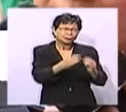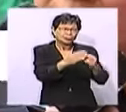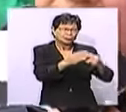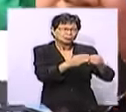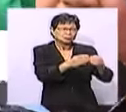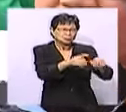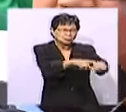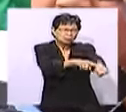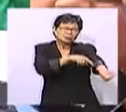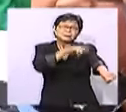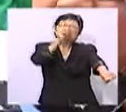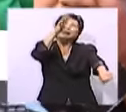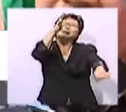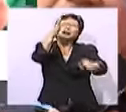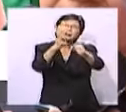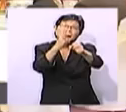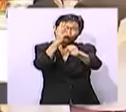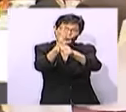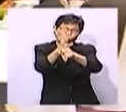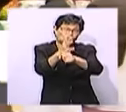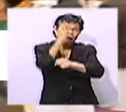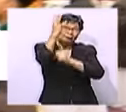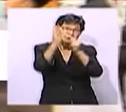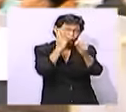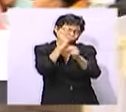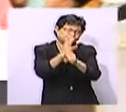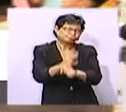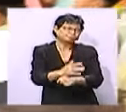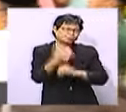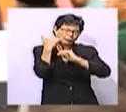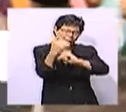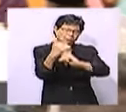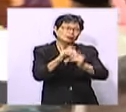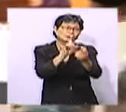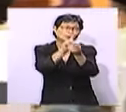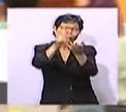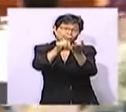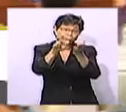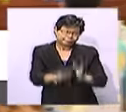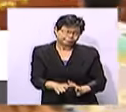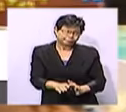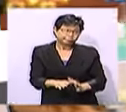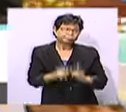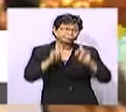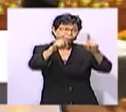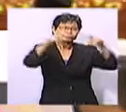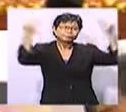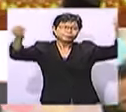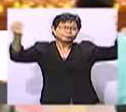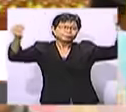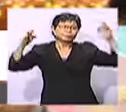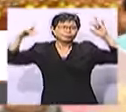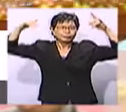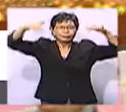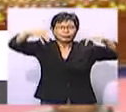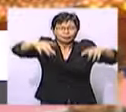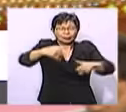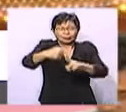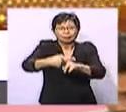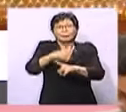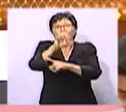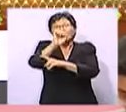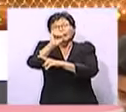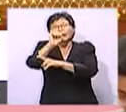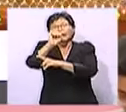sepanjang 5 tahun ini lebih kuranglah. Beliau ditemui pemberita selepas menghadiri Majlis Perhimpunan Bulanan